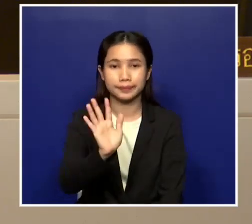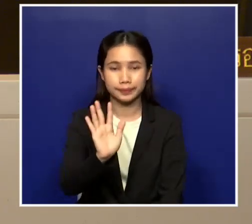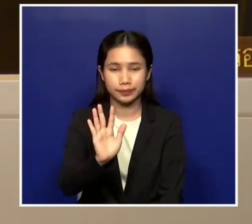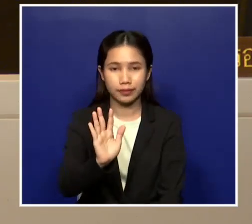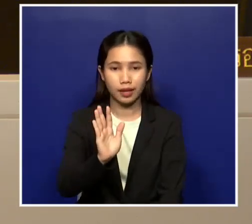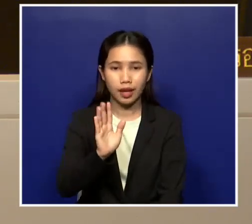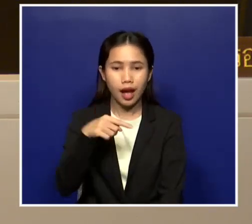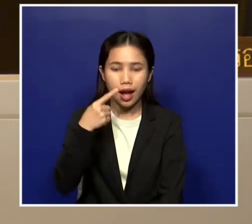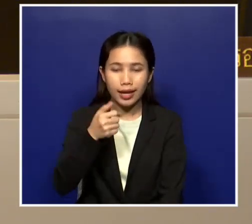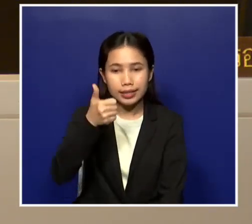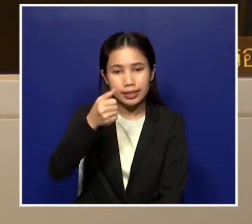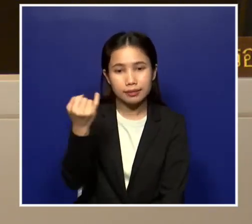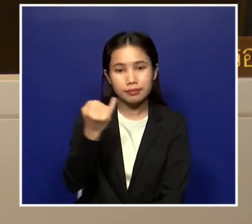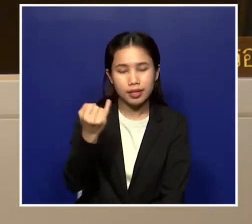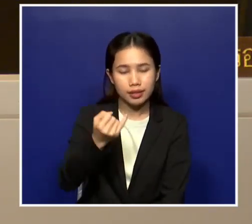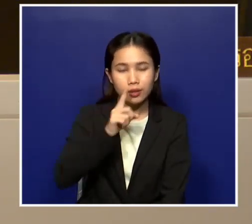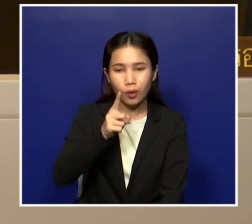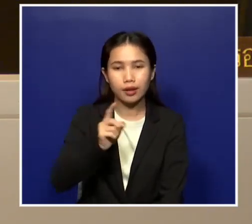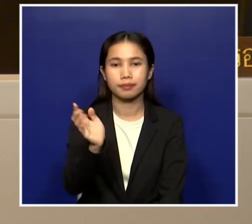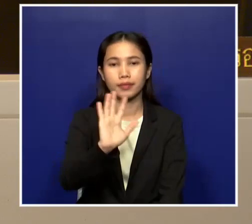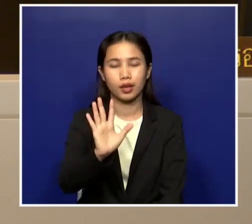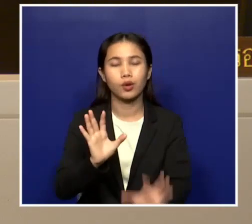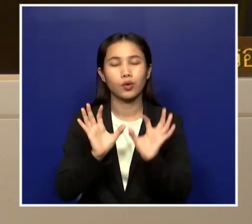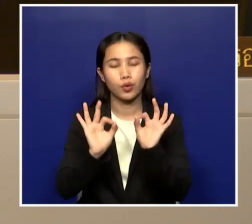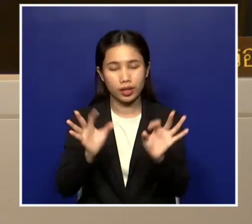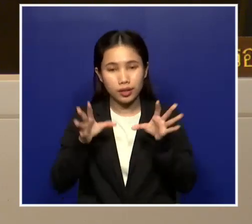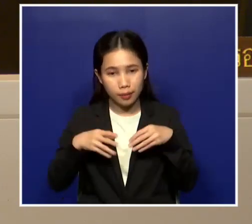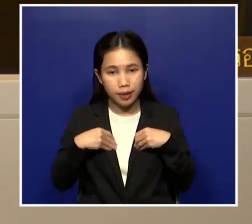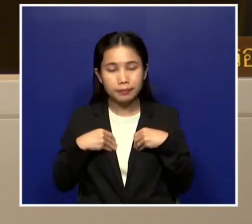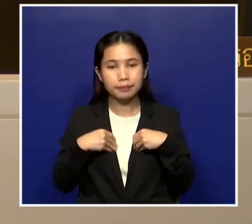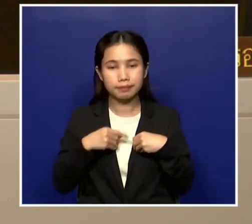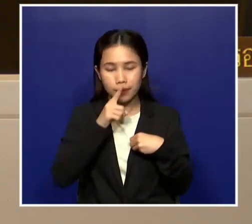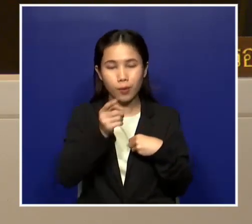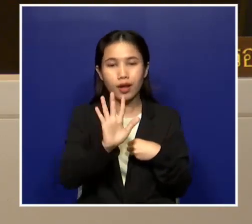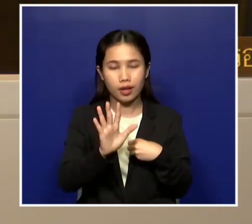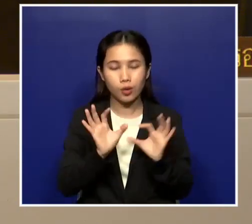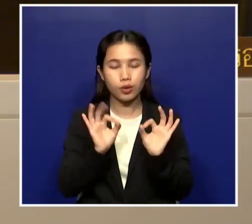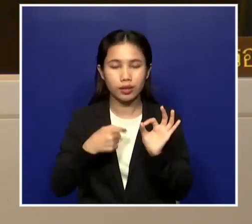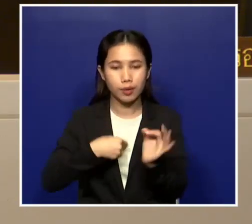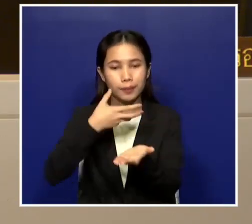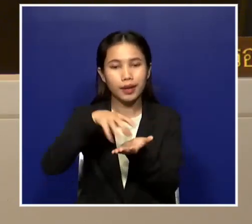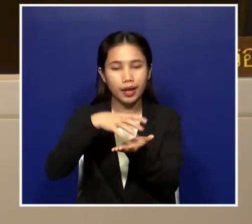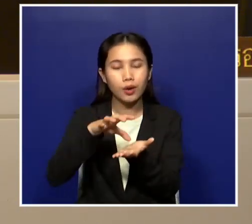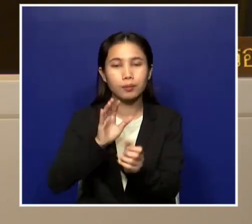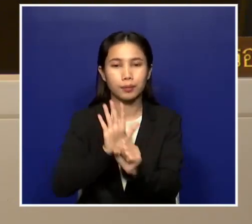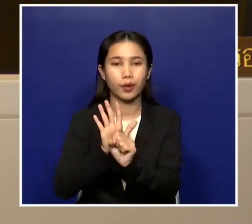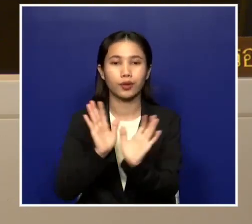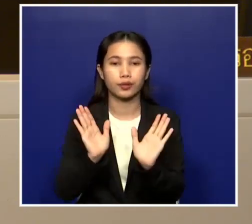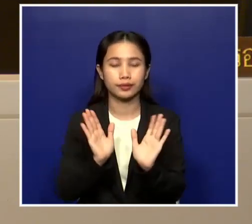ใครชั่วใครเร็วเนี่ย ครับ ไม่ควรทำนะคร ับ ผมรับบัญชาครับจะไม่ประนามแล้วครับ ครับผม เล่าอย่างเดียวครับเล่าอย่